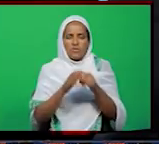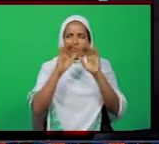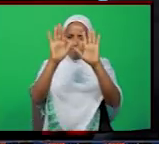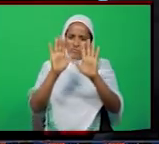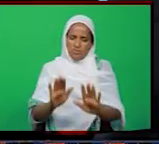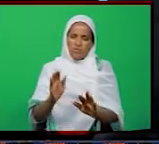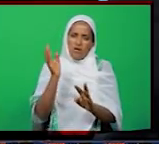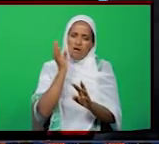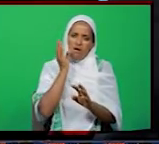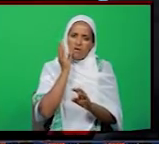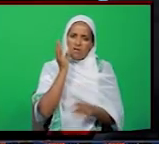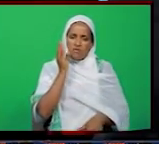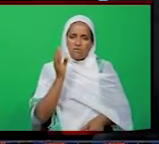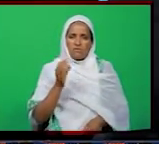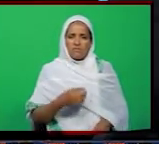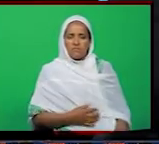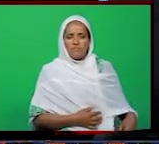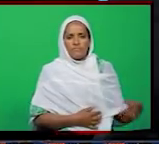ባርናቆት የሐናን